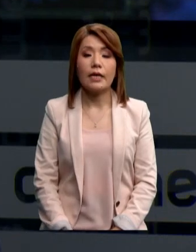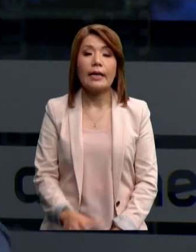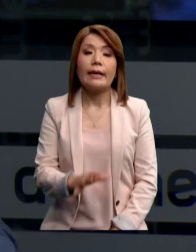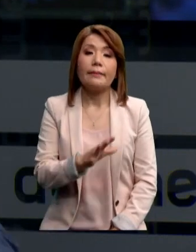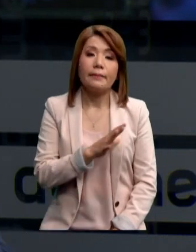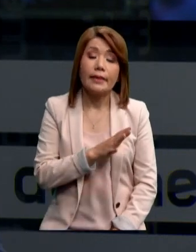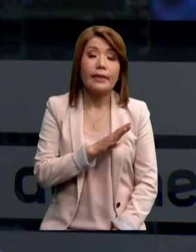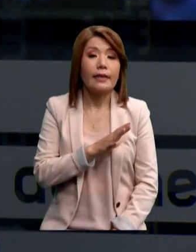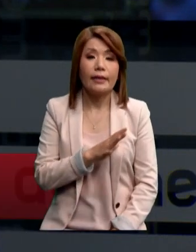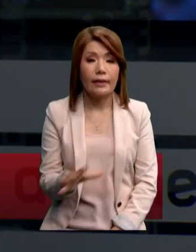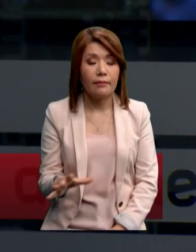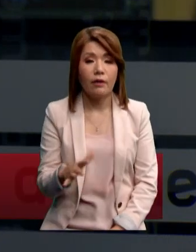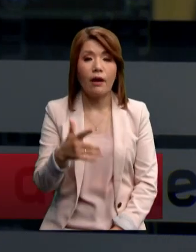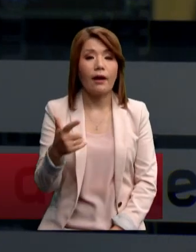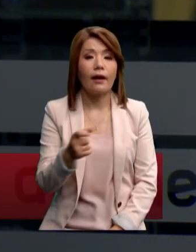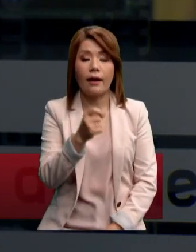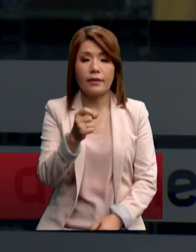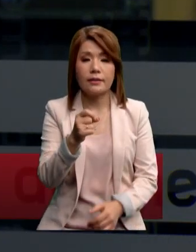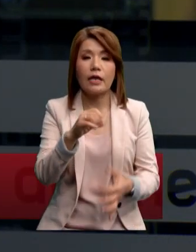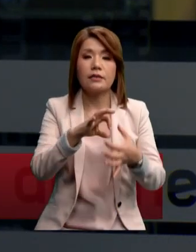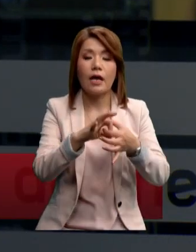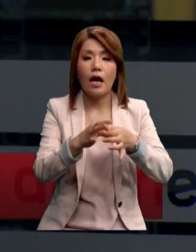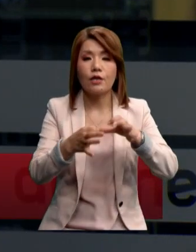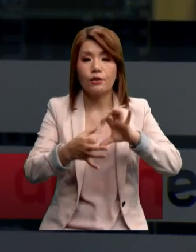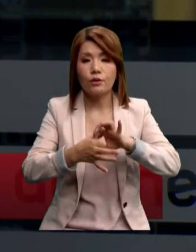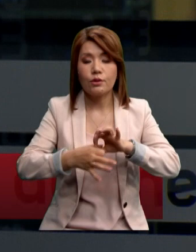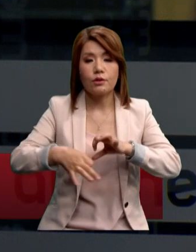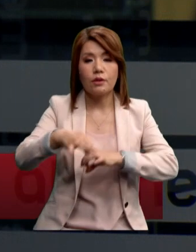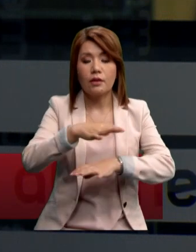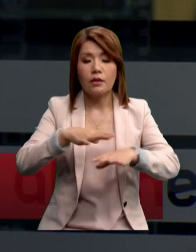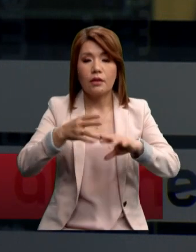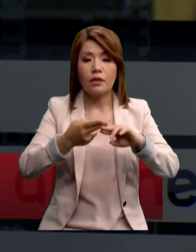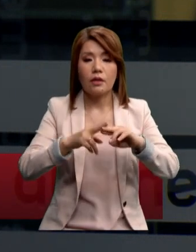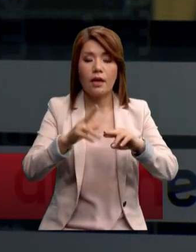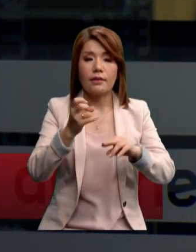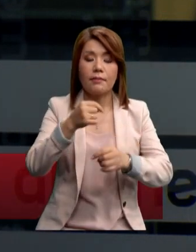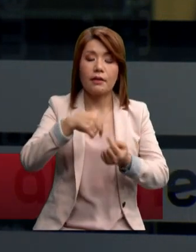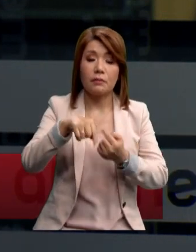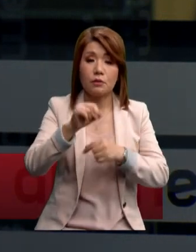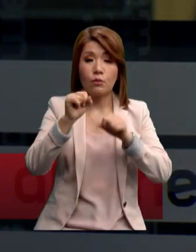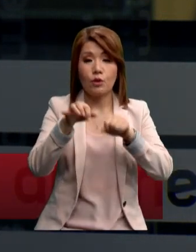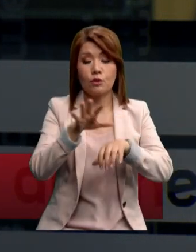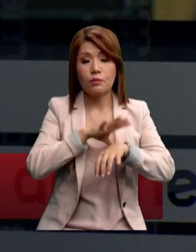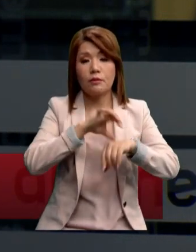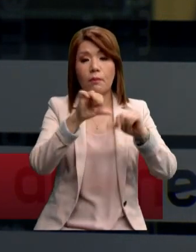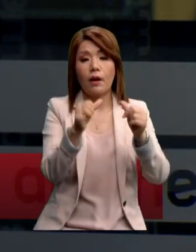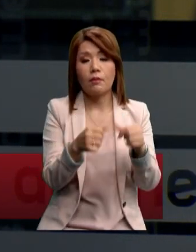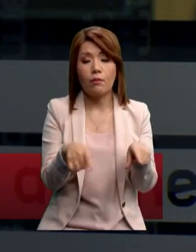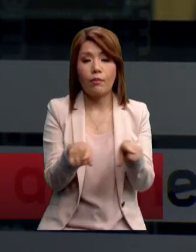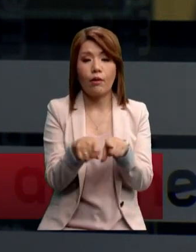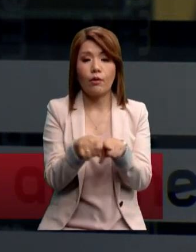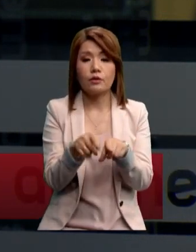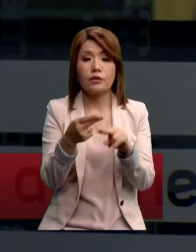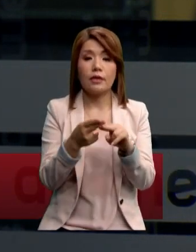Быть или не быть тройственному газовому союзу. Министр энергетики прокомментировал это Микенбизнес возможность формирования такого союза